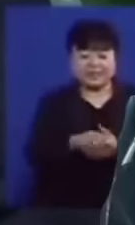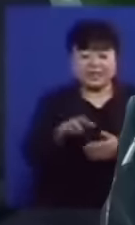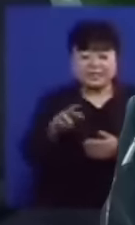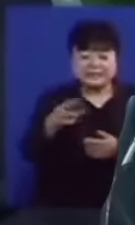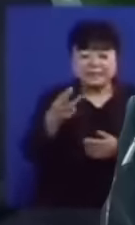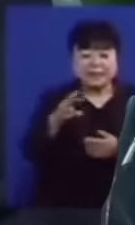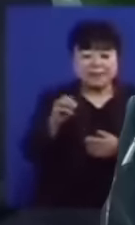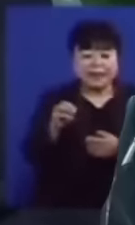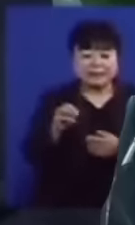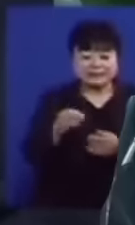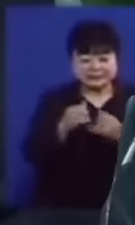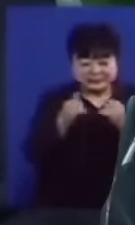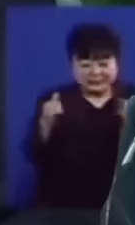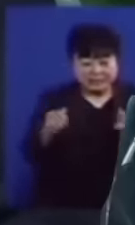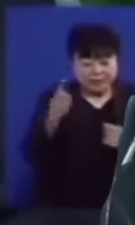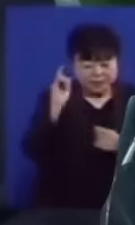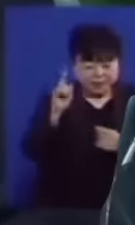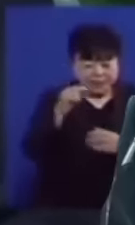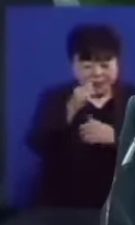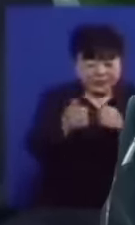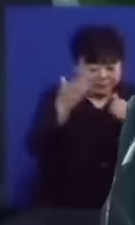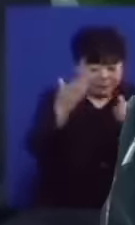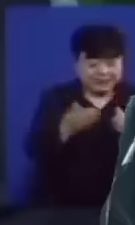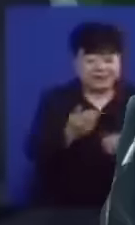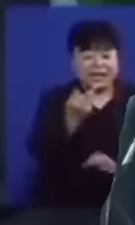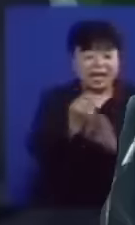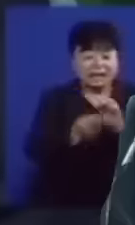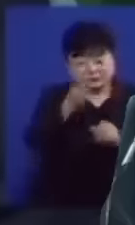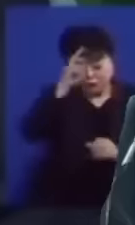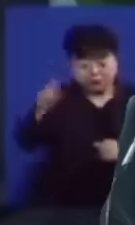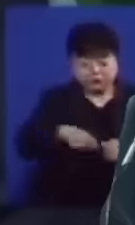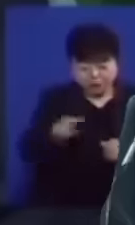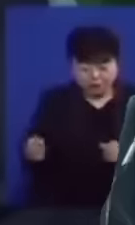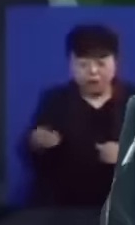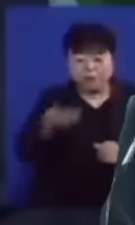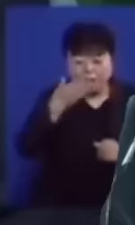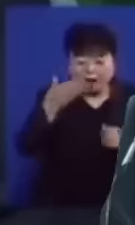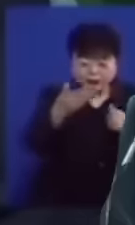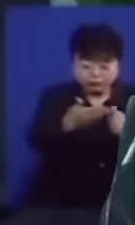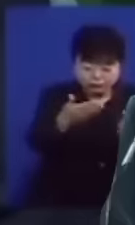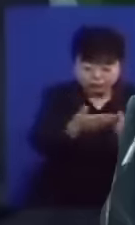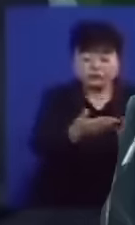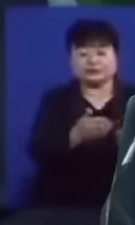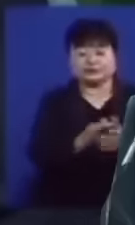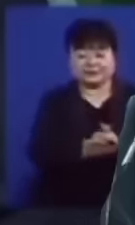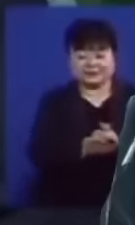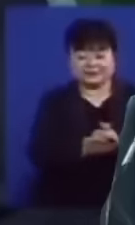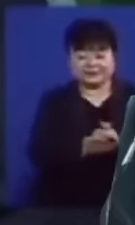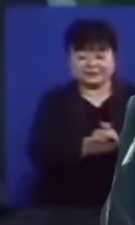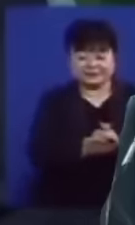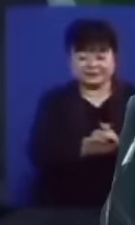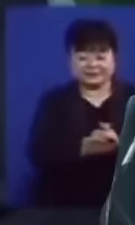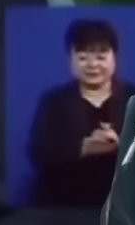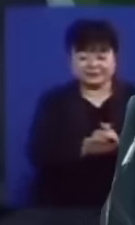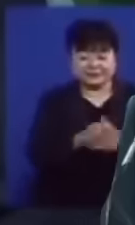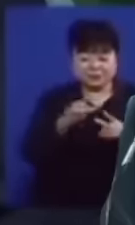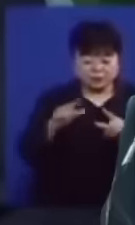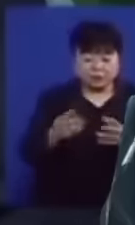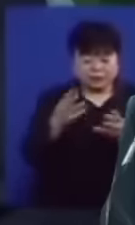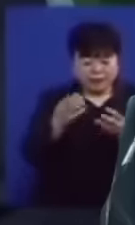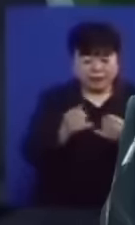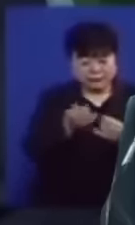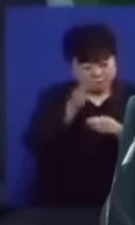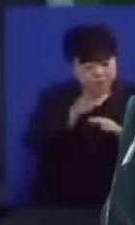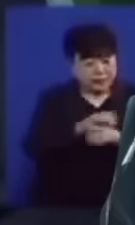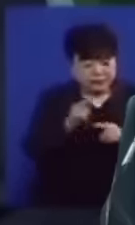300만을 매일같이 하나님이 아침, 점심, 저녁을 준비하셨습니다. 보통 많은